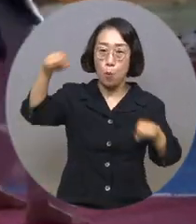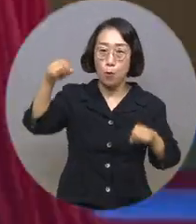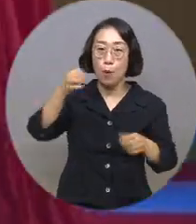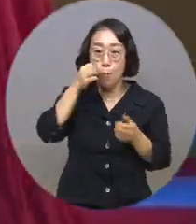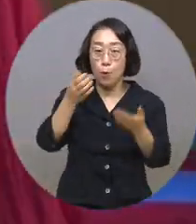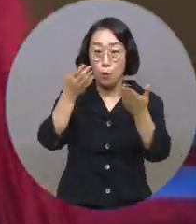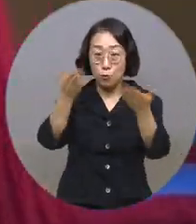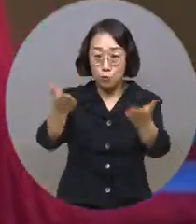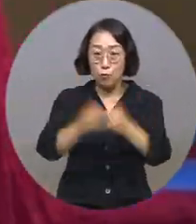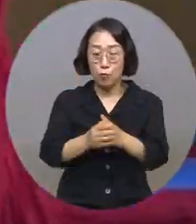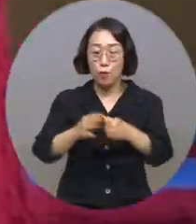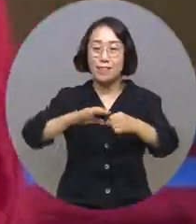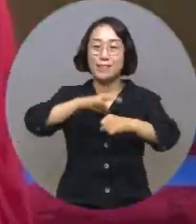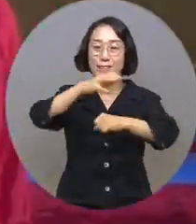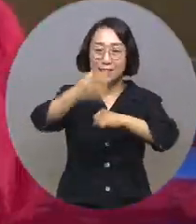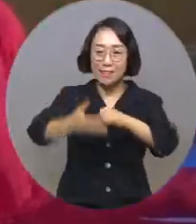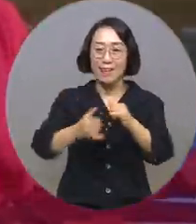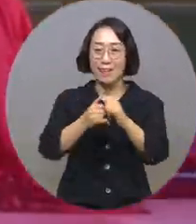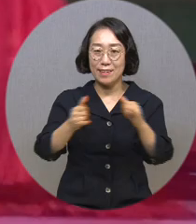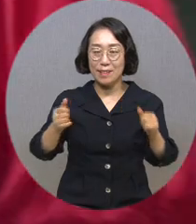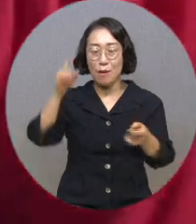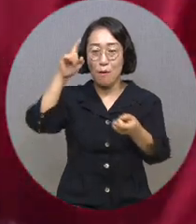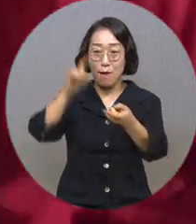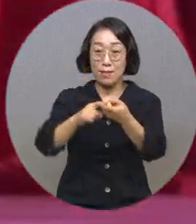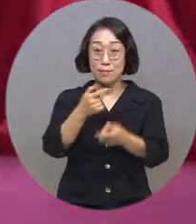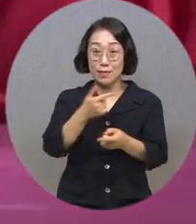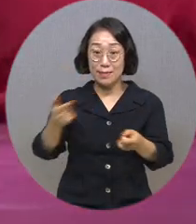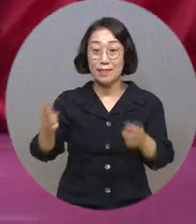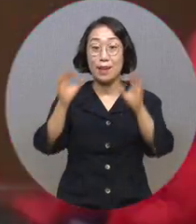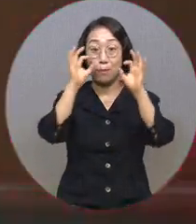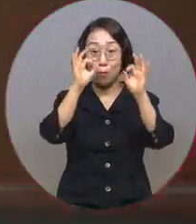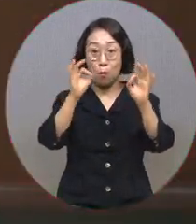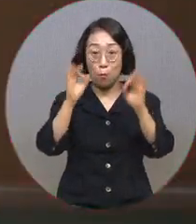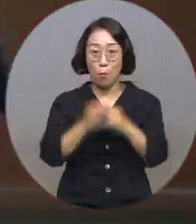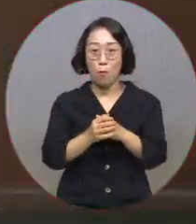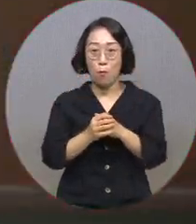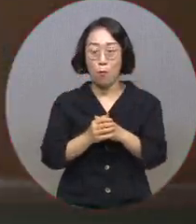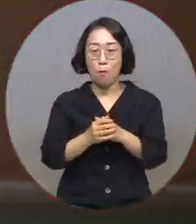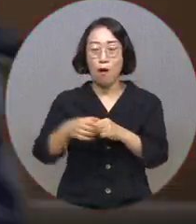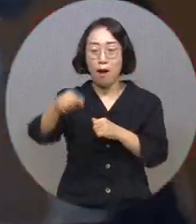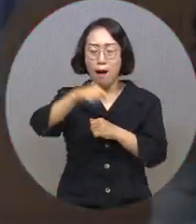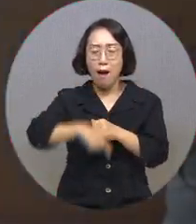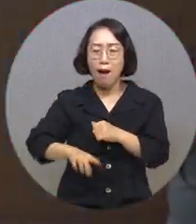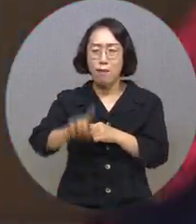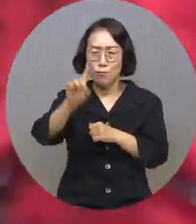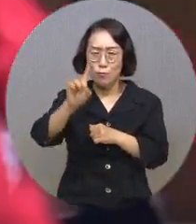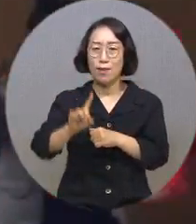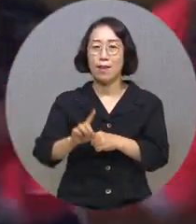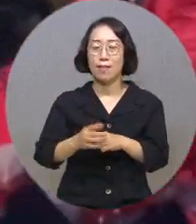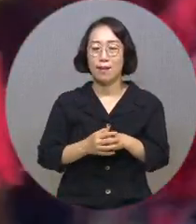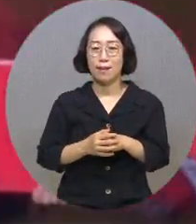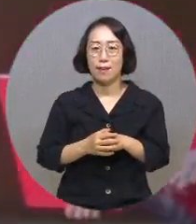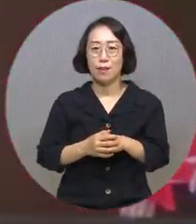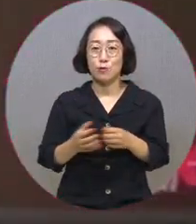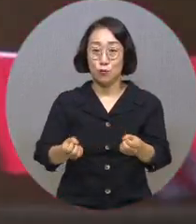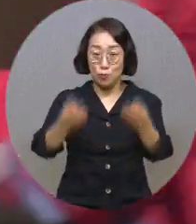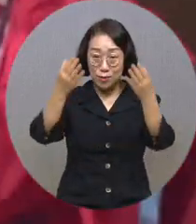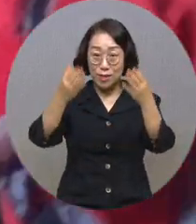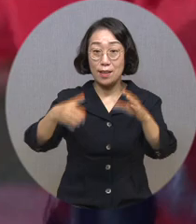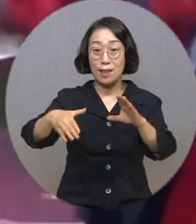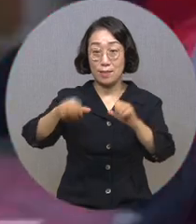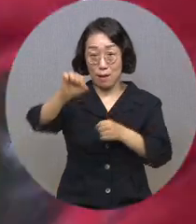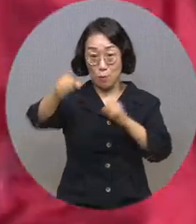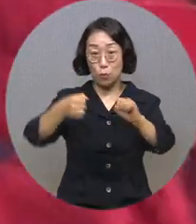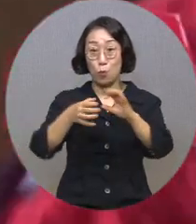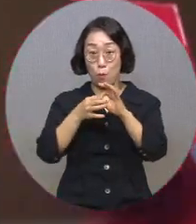공연은 전 세계 태권도인의 많은 관심을 불러일으켰고 국내 유일의 태권도 대축제인 만큼 규모나